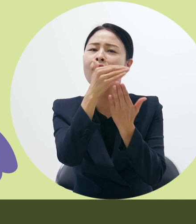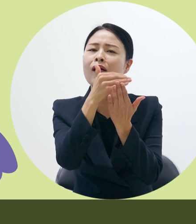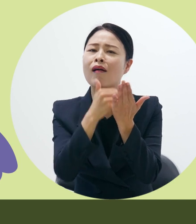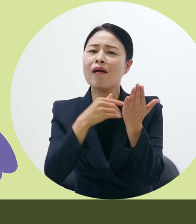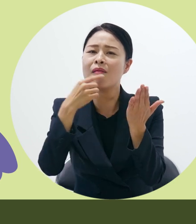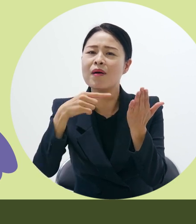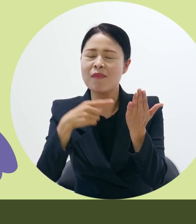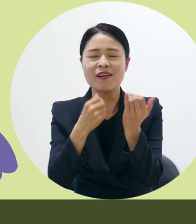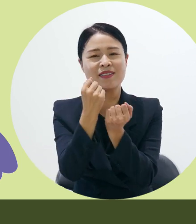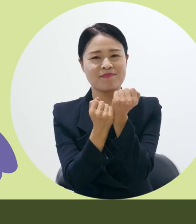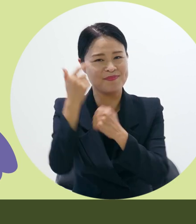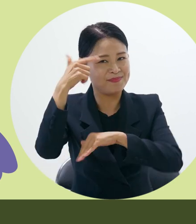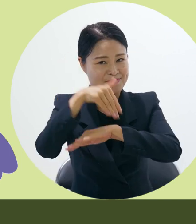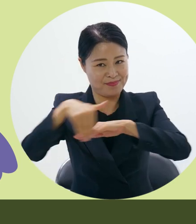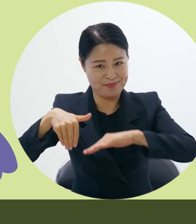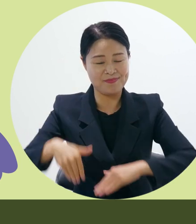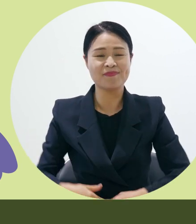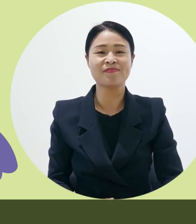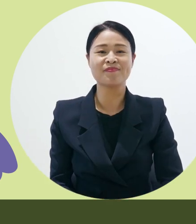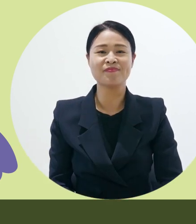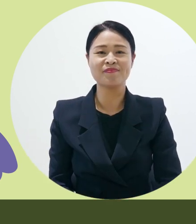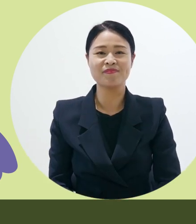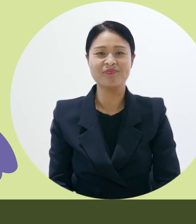소개할 예정입니다.